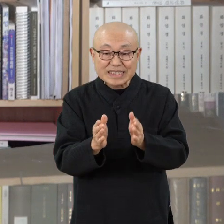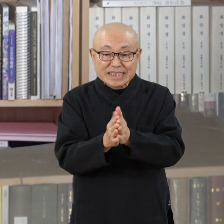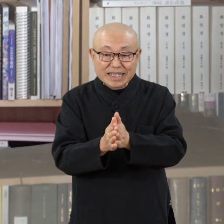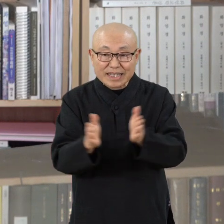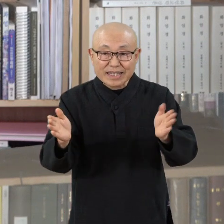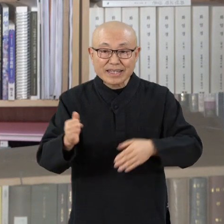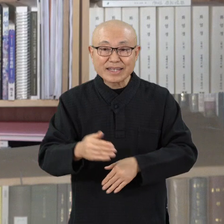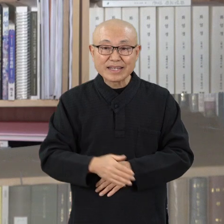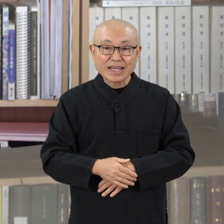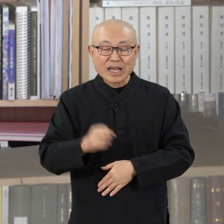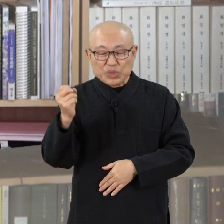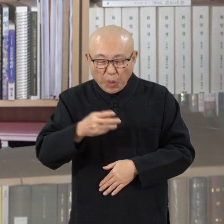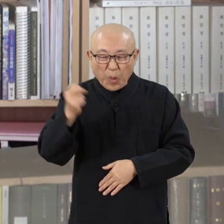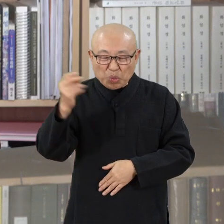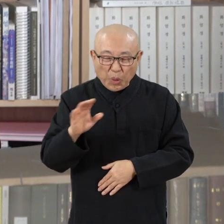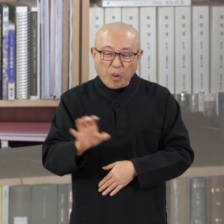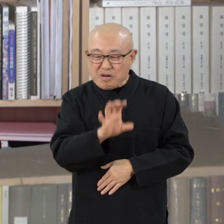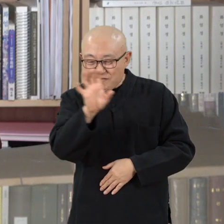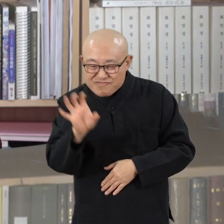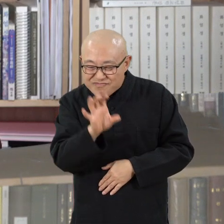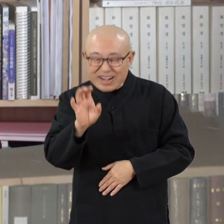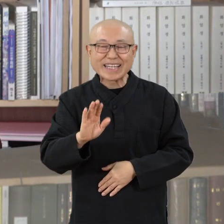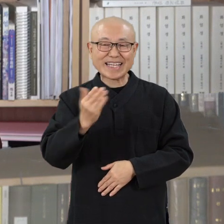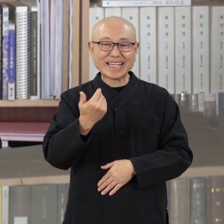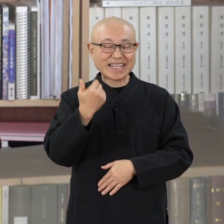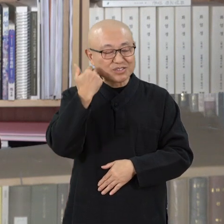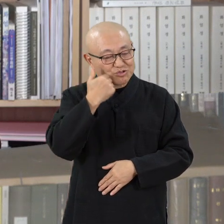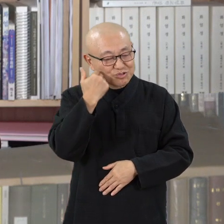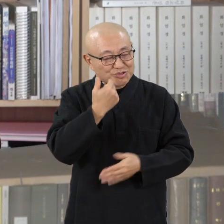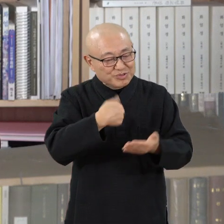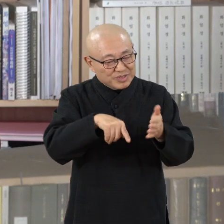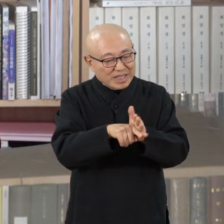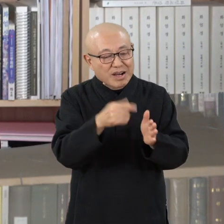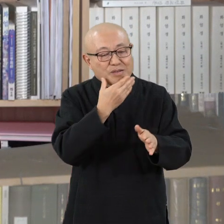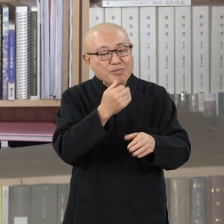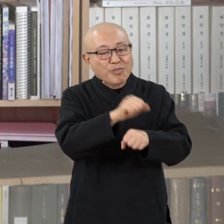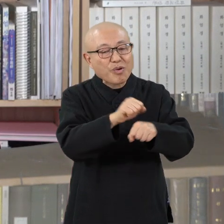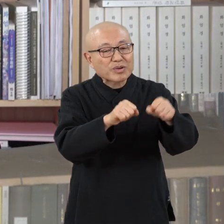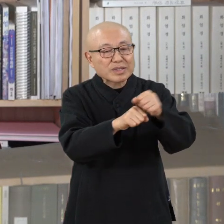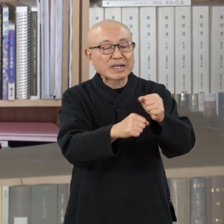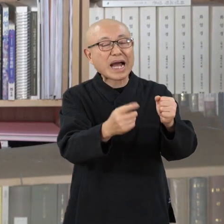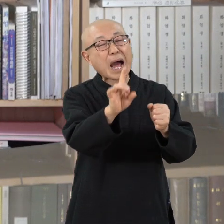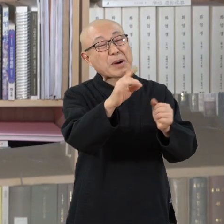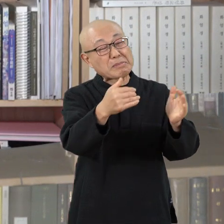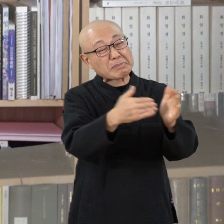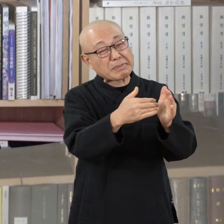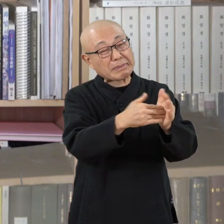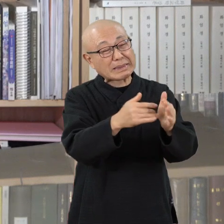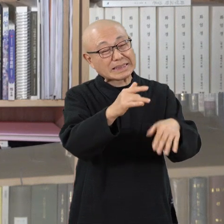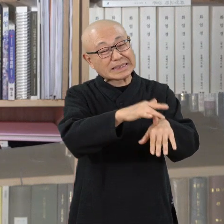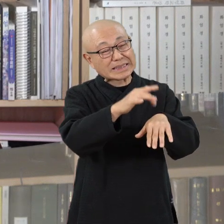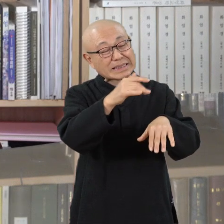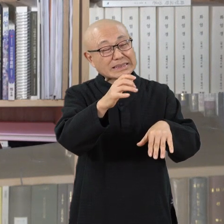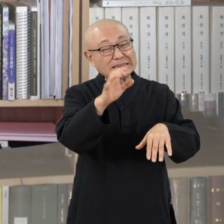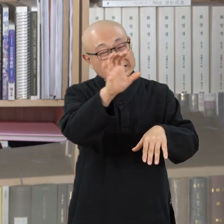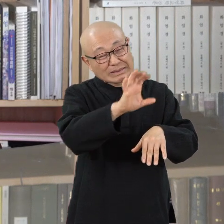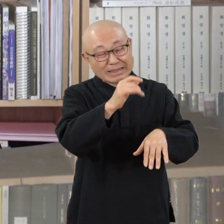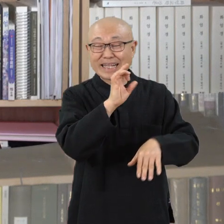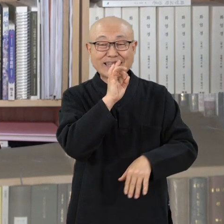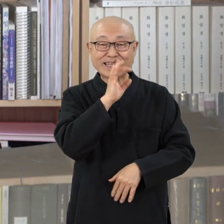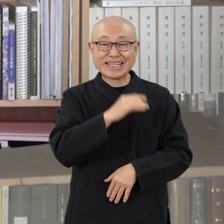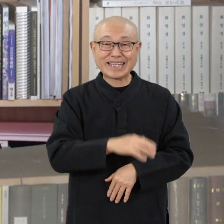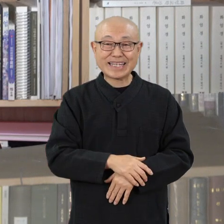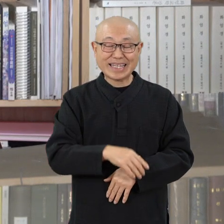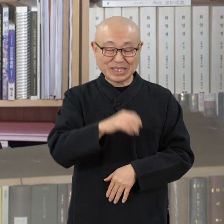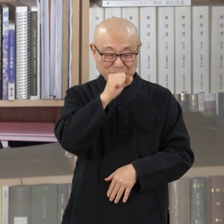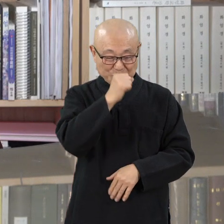그게 반복이 되어야 돼요. 남을 위해서 짓는 공덕이 한 번 짓고 끝나면 별로 의미가 없습니다. 착한 일